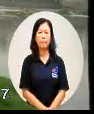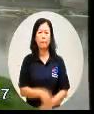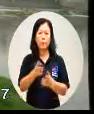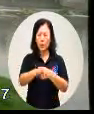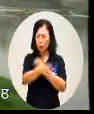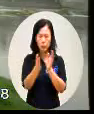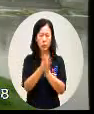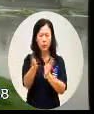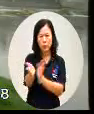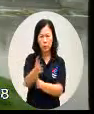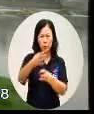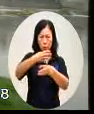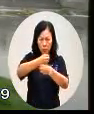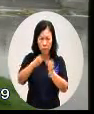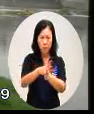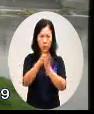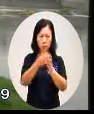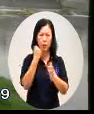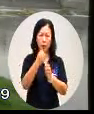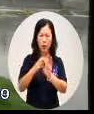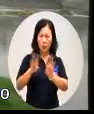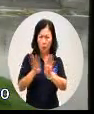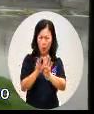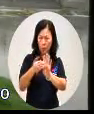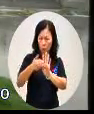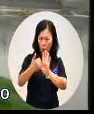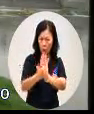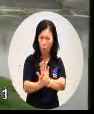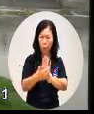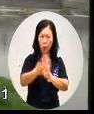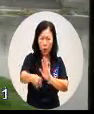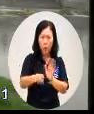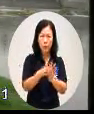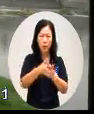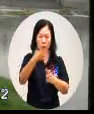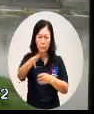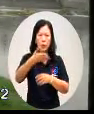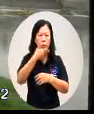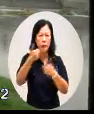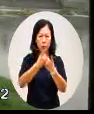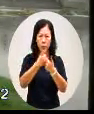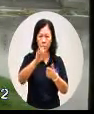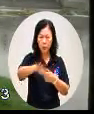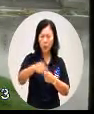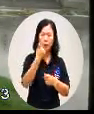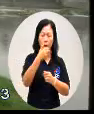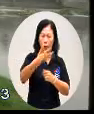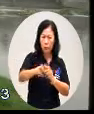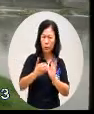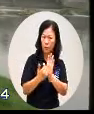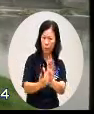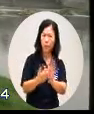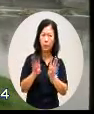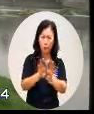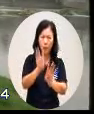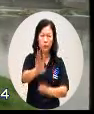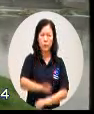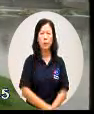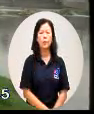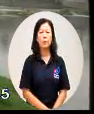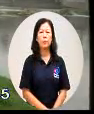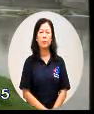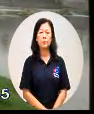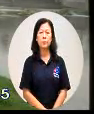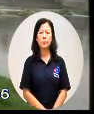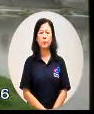昌新中治水闸门，水里灰治水闸门，哦，有看到这个都有变了，这边